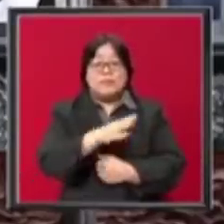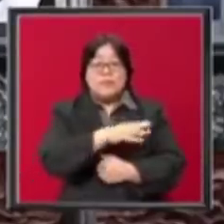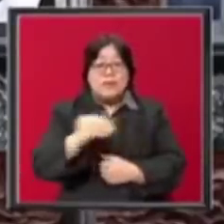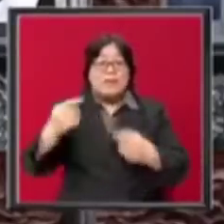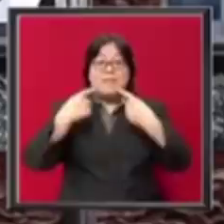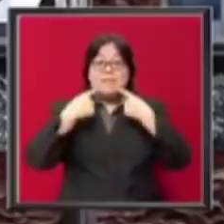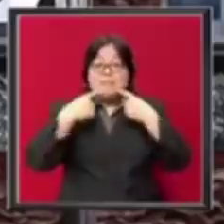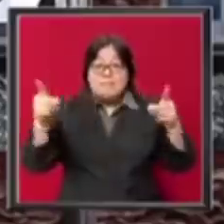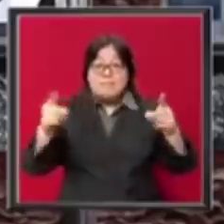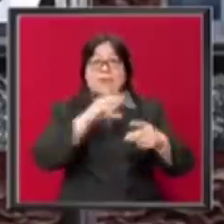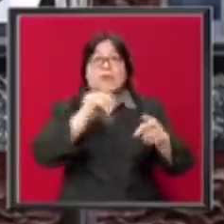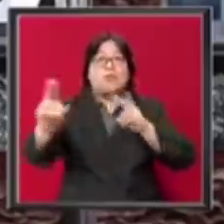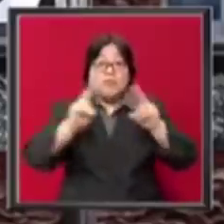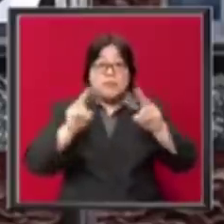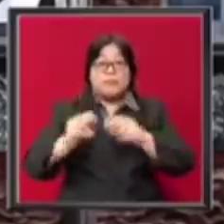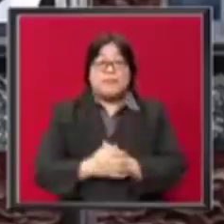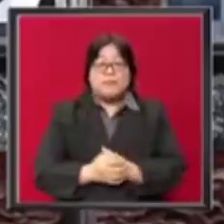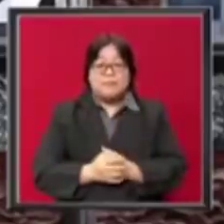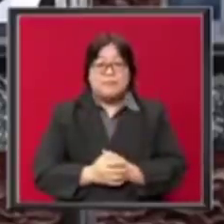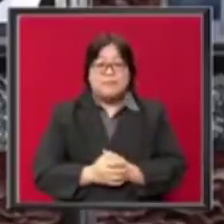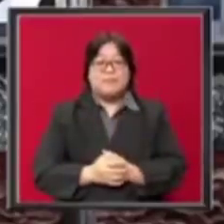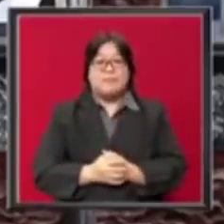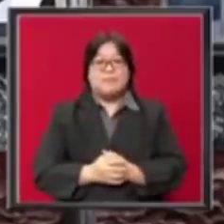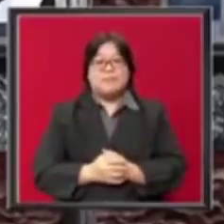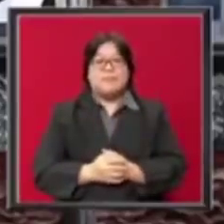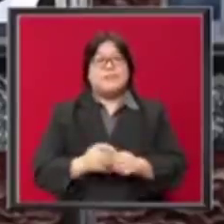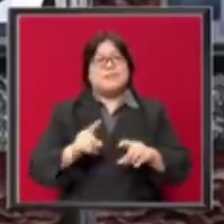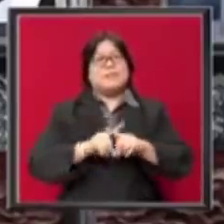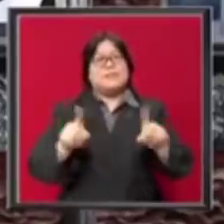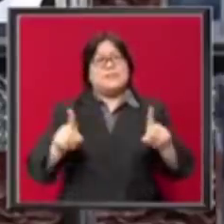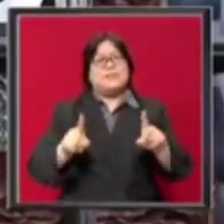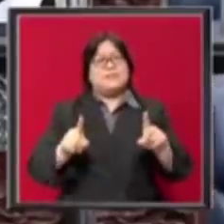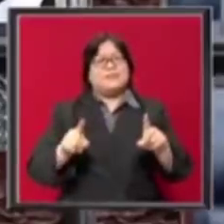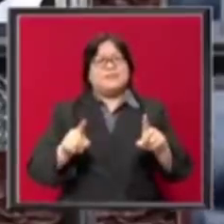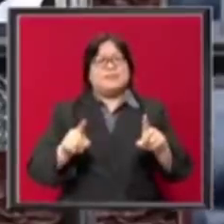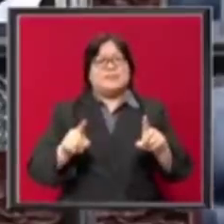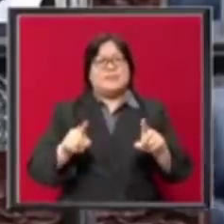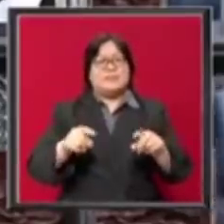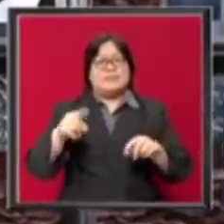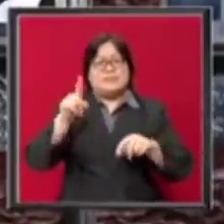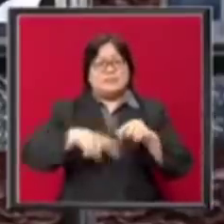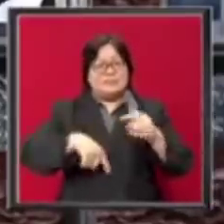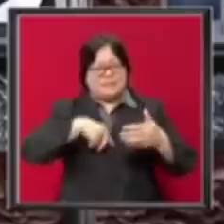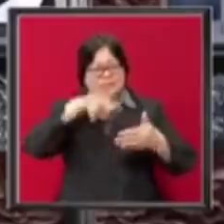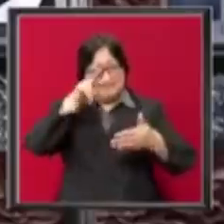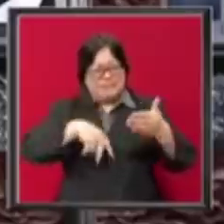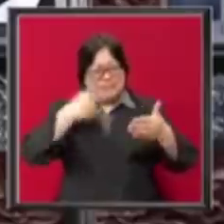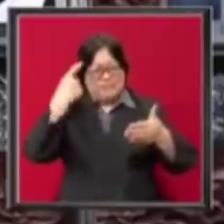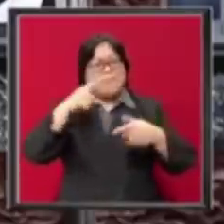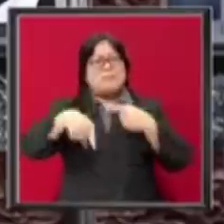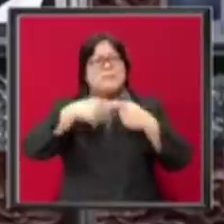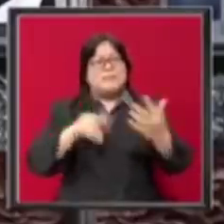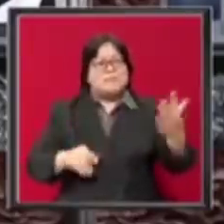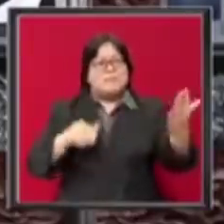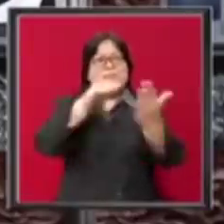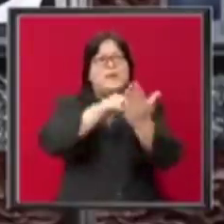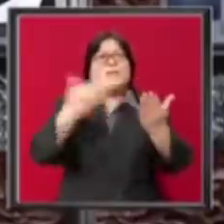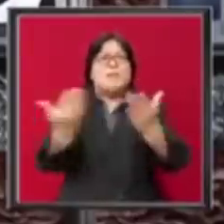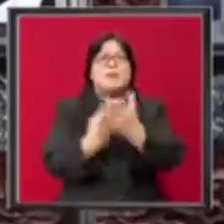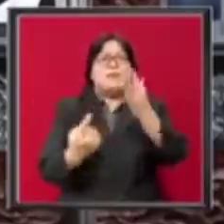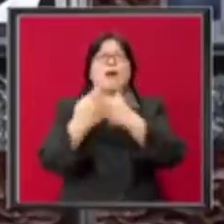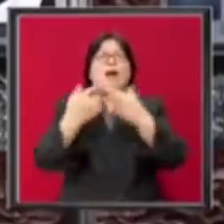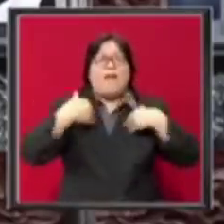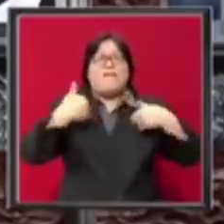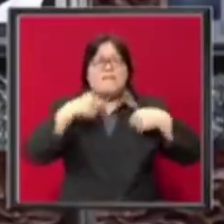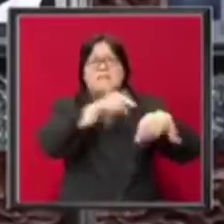juga kenyataan dan juga ucapan, tetapi tidak dapat dibaca sehingga dibantah, kemudian baru dibangkitkan.